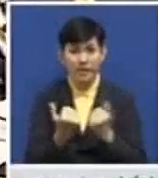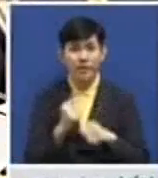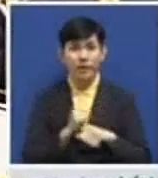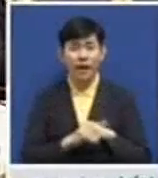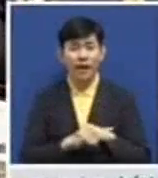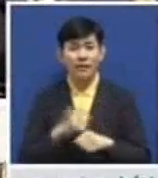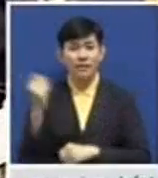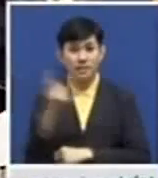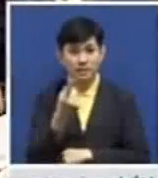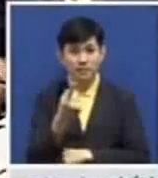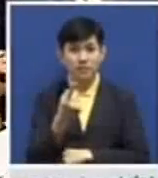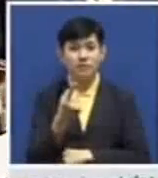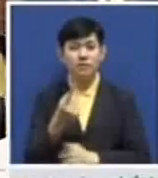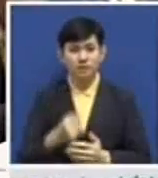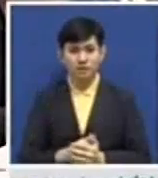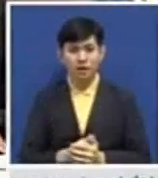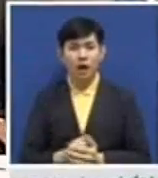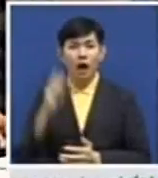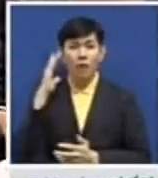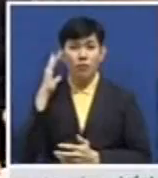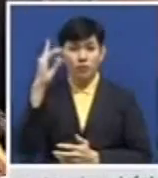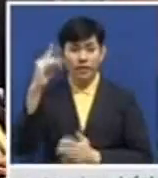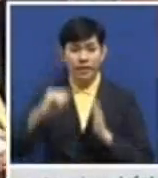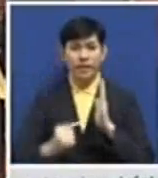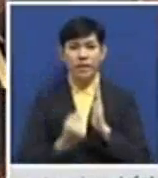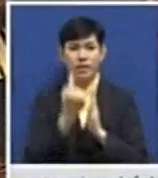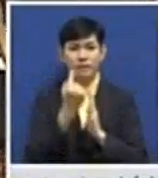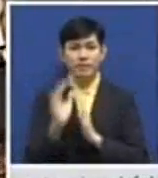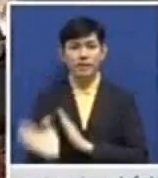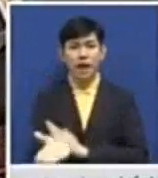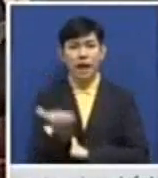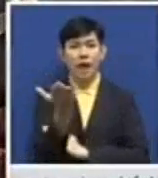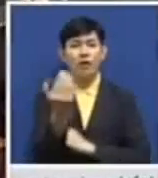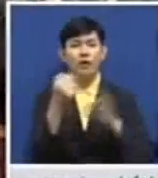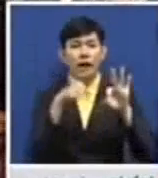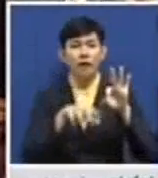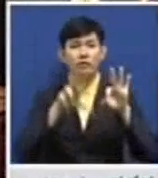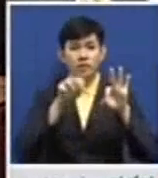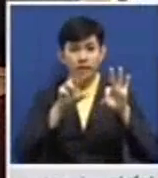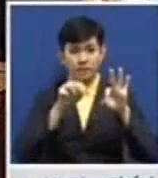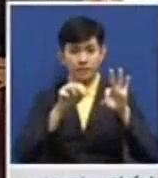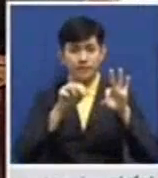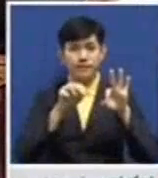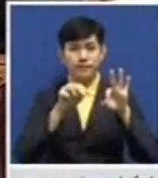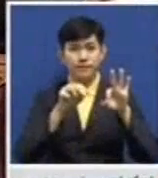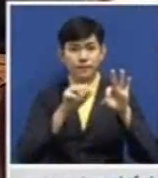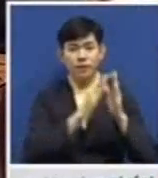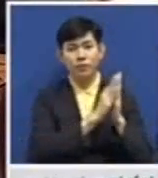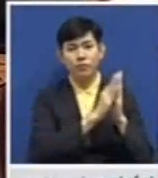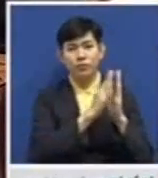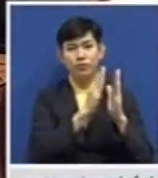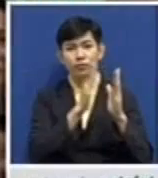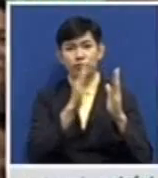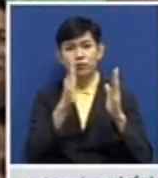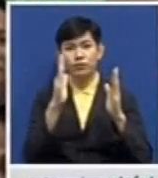นาฬิกาวันพรุ่งนี้เริ่มตั้งแต่9นาฬิกา30นาทีไปเรื่อยๆจนกว่